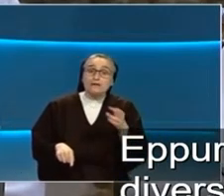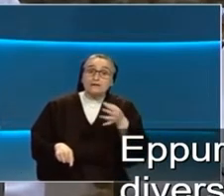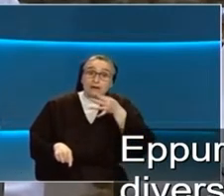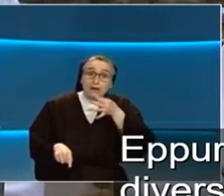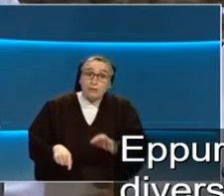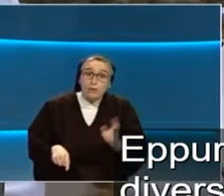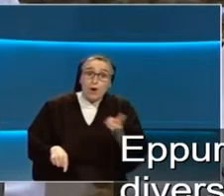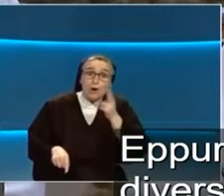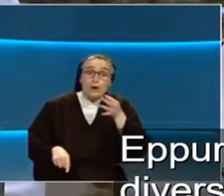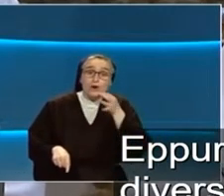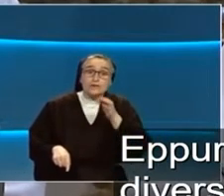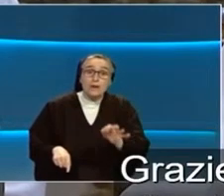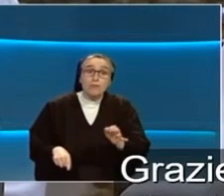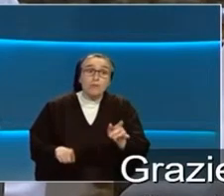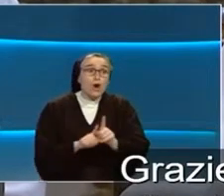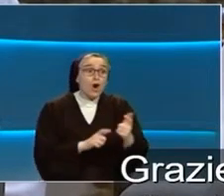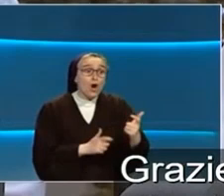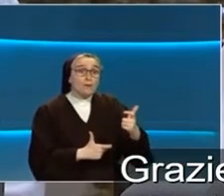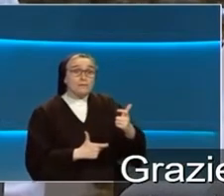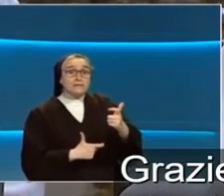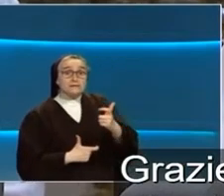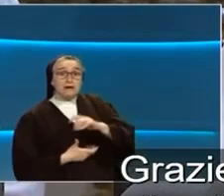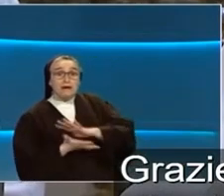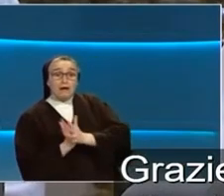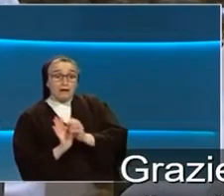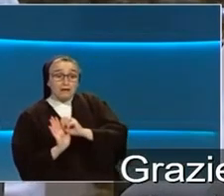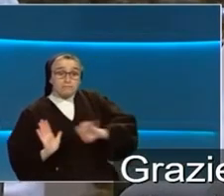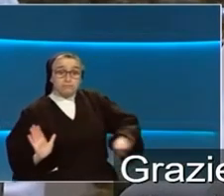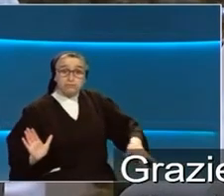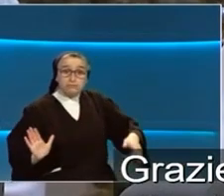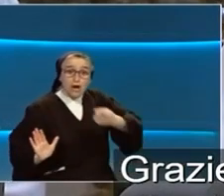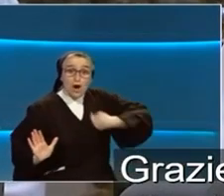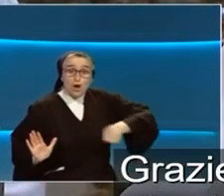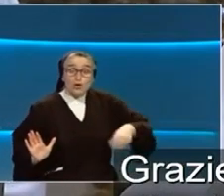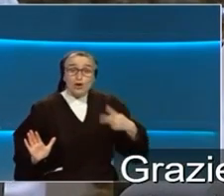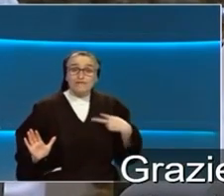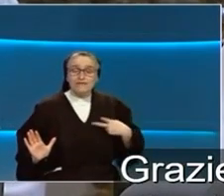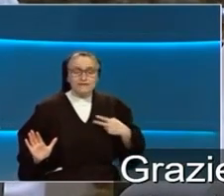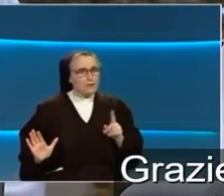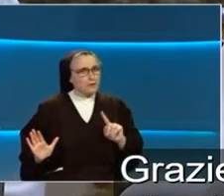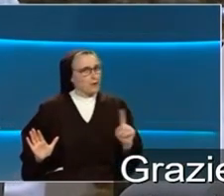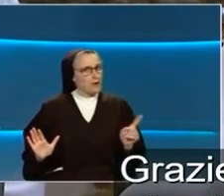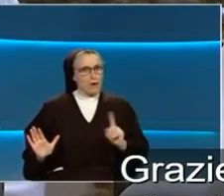이상 우리의 존재를 속이지 못할 것입니다.